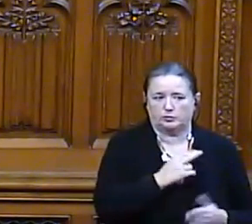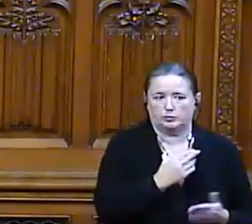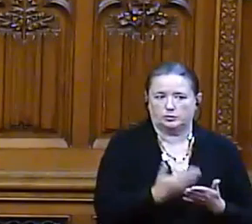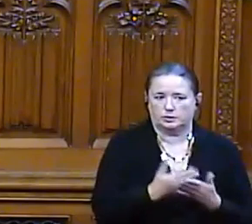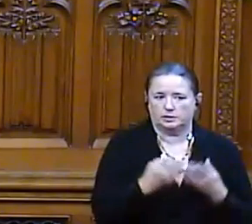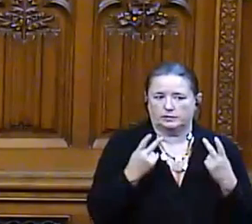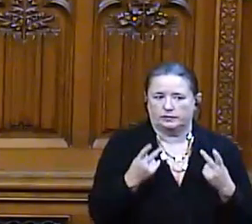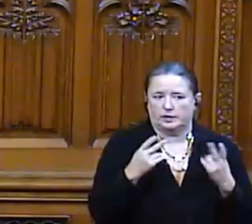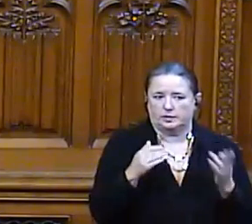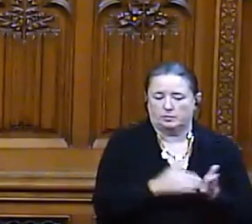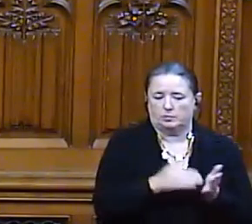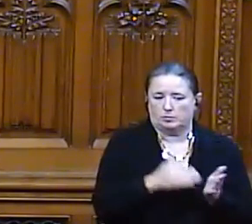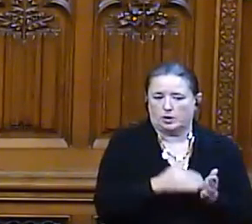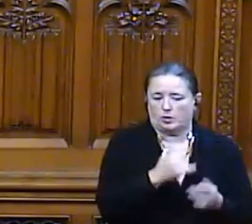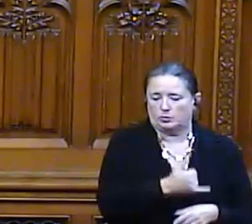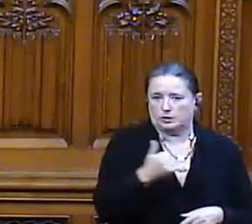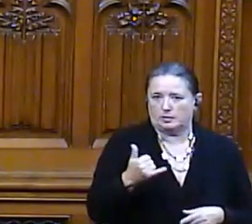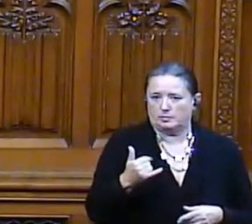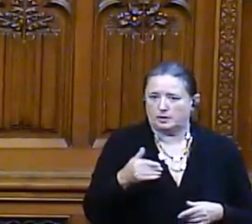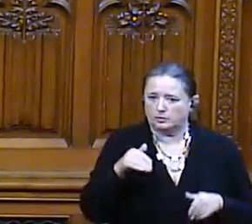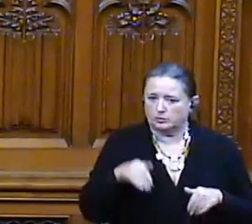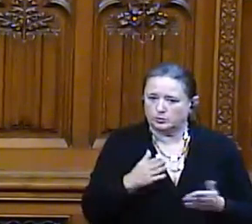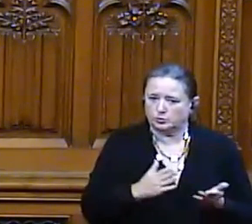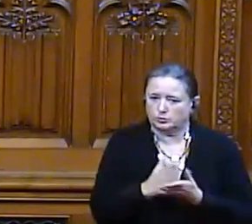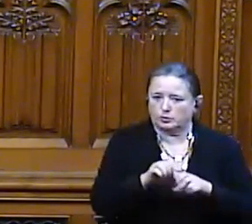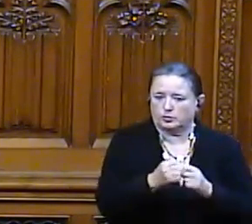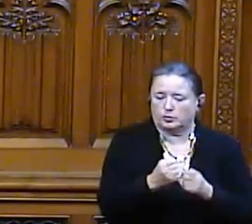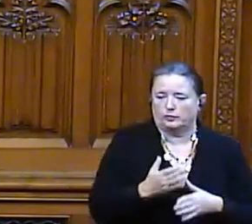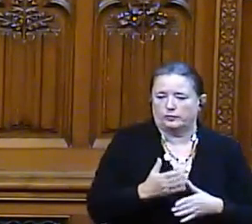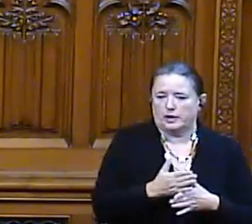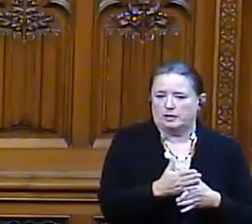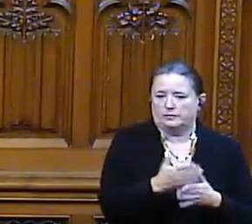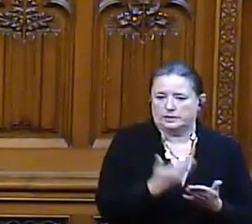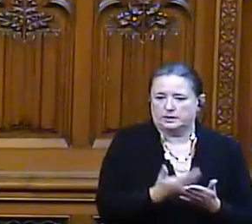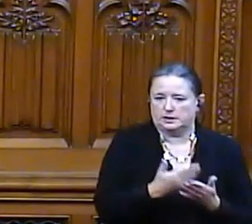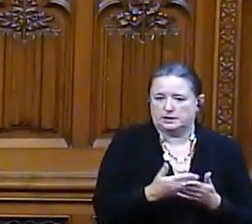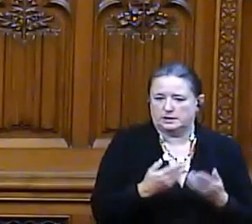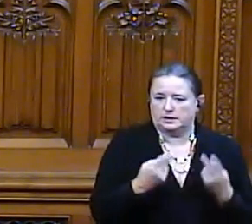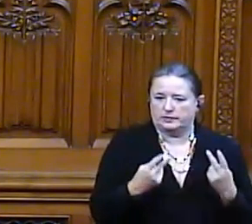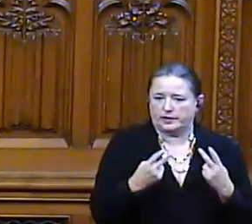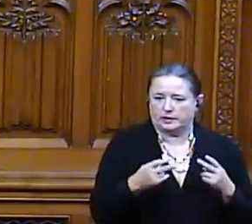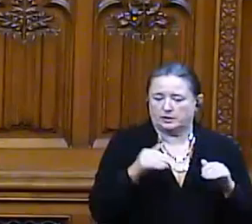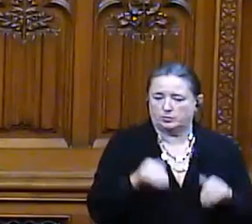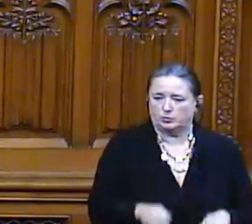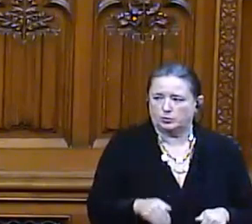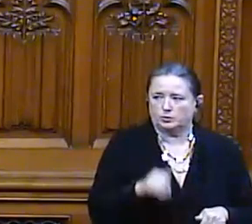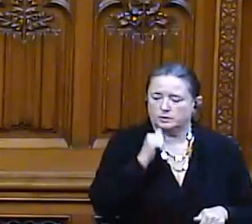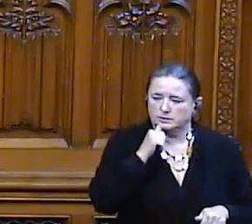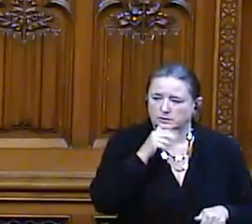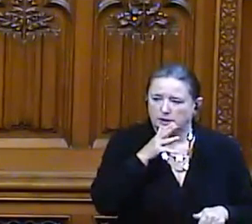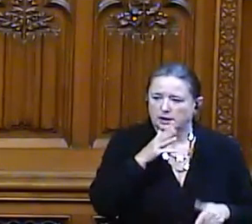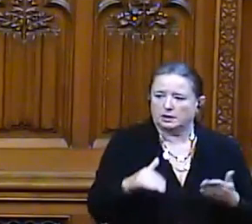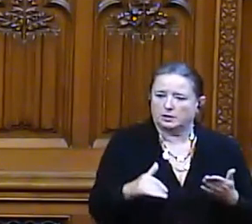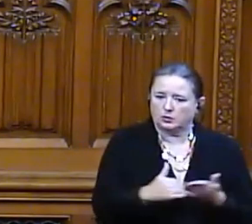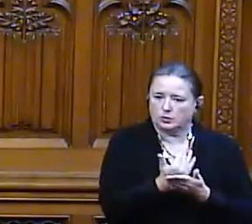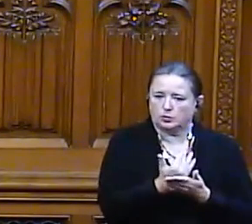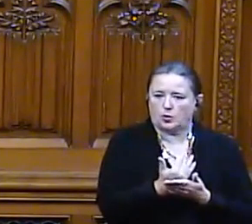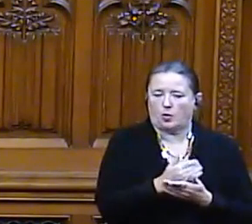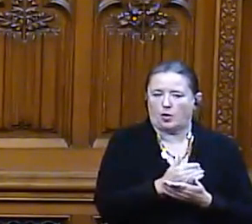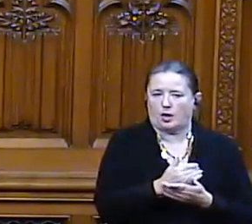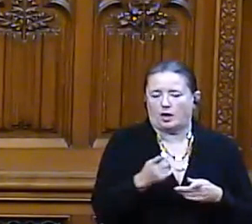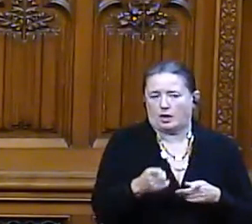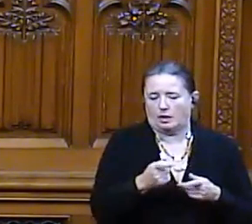jemand, der hilft, ihnen zum Durchbruch zu verhelfen. Und diese Werte müssen jeden Tag neu